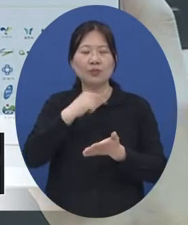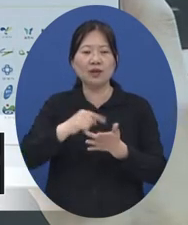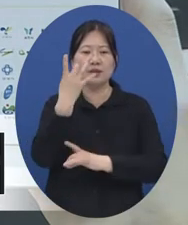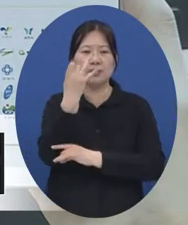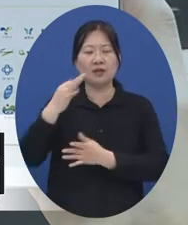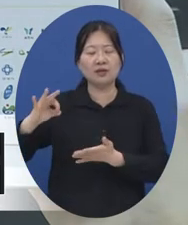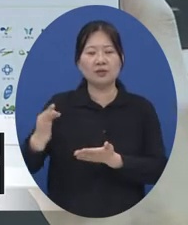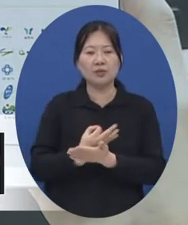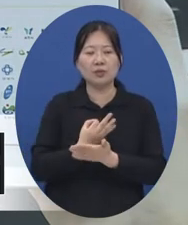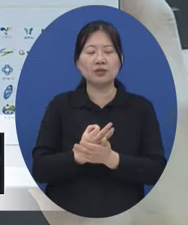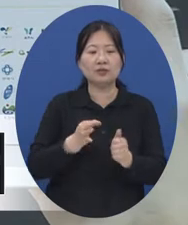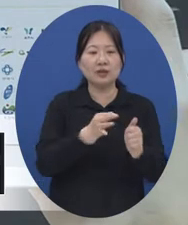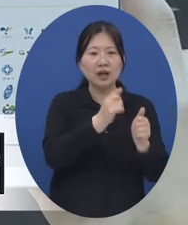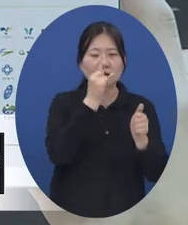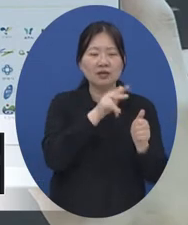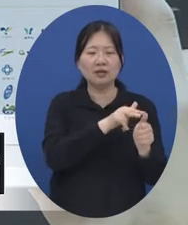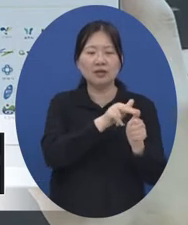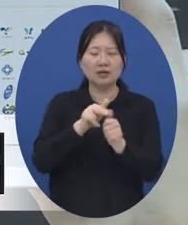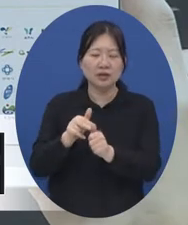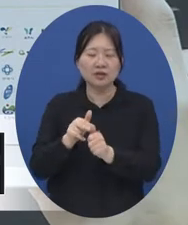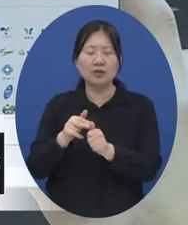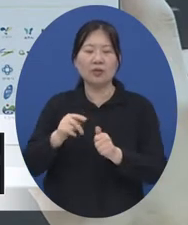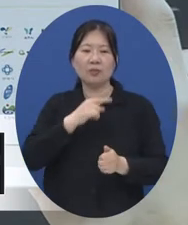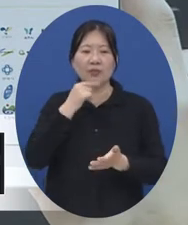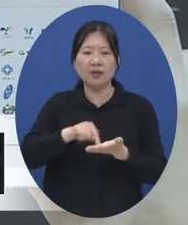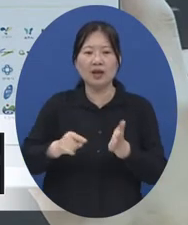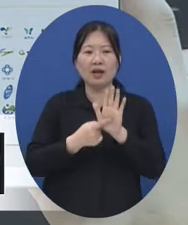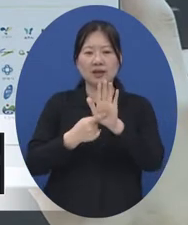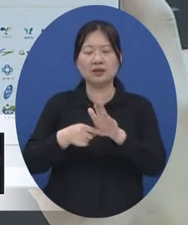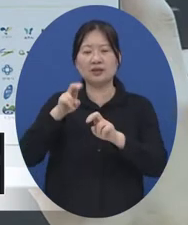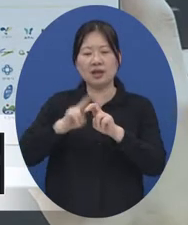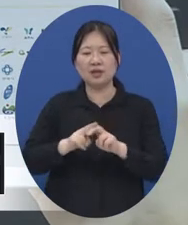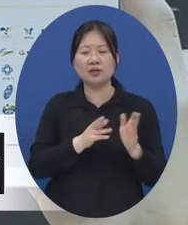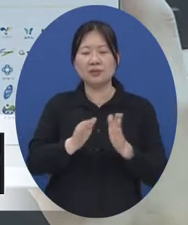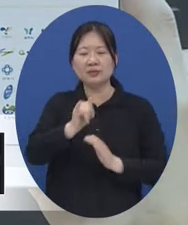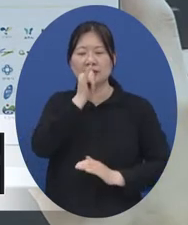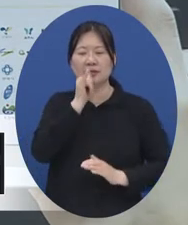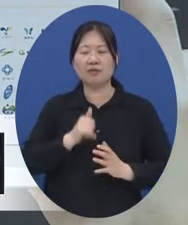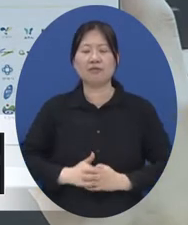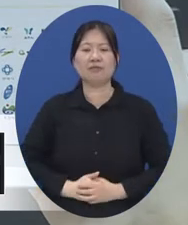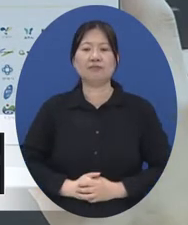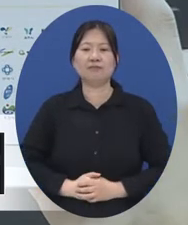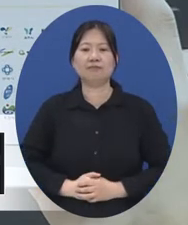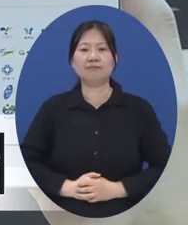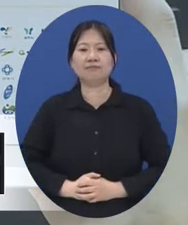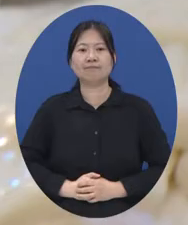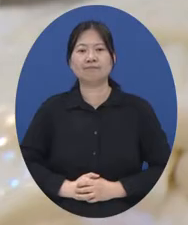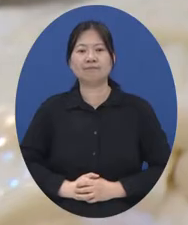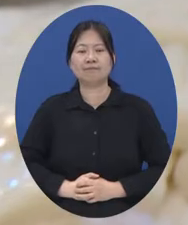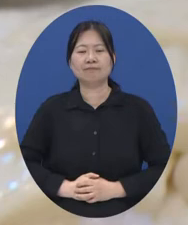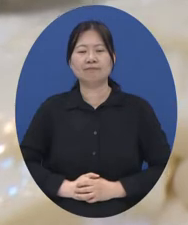재난기본소득 시스템과 데이터 배당 정책을 알리는 자리가 마련됐습니다. 최창순 기자입니다.